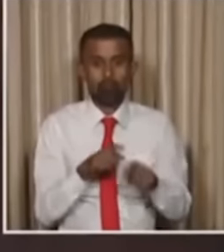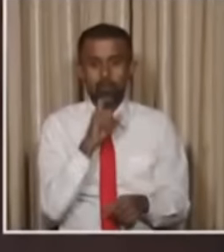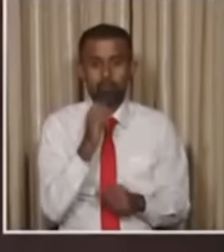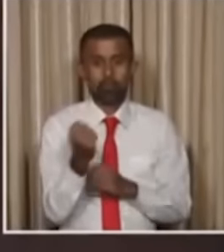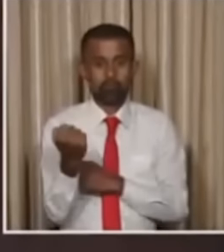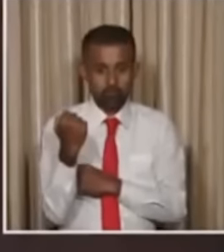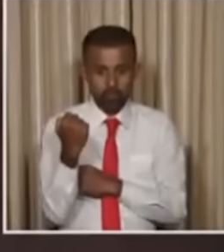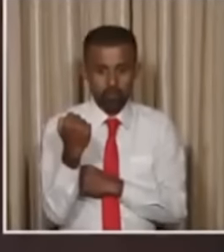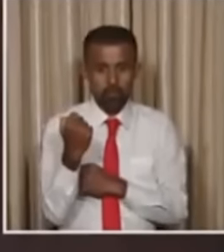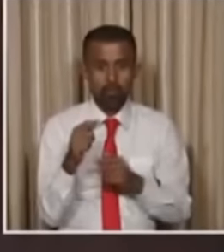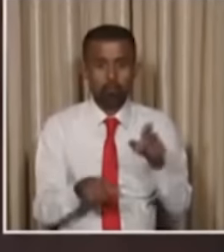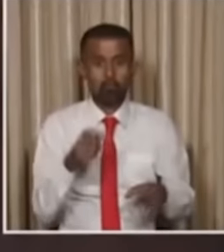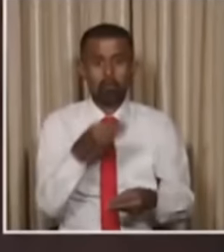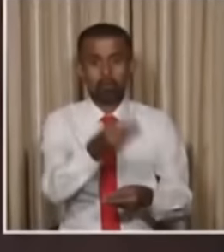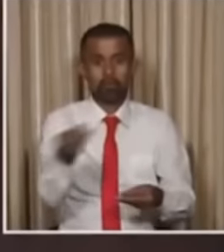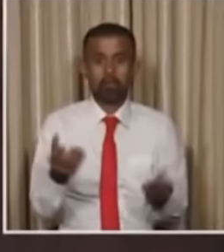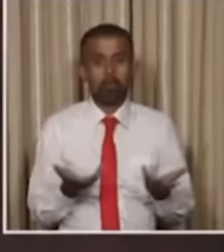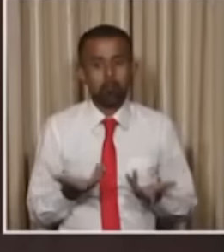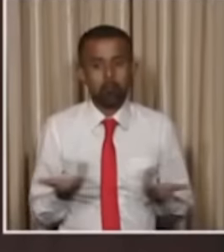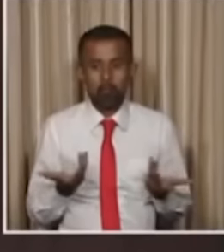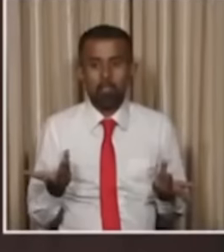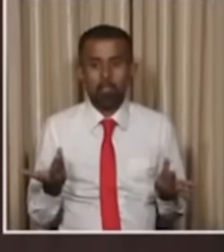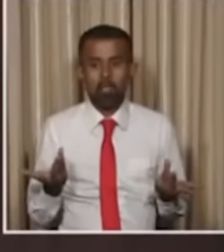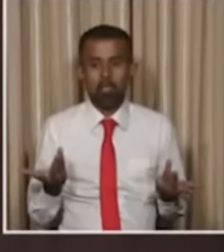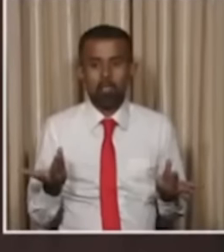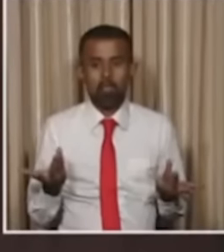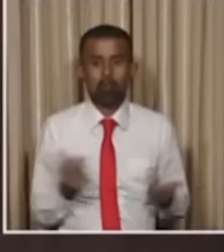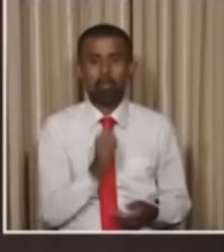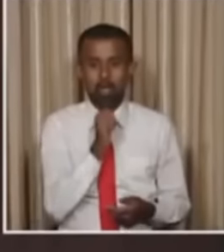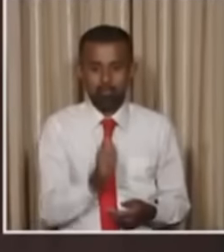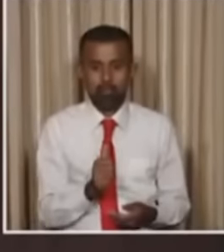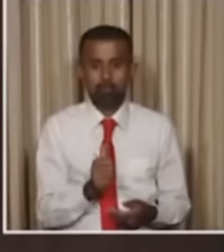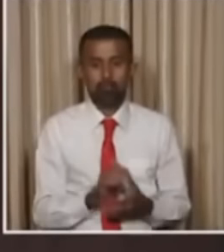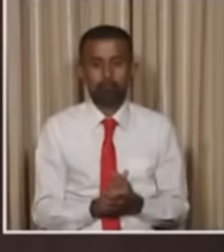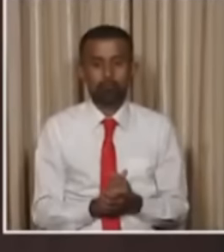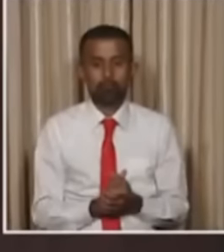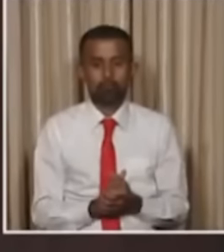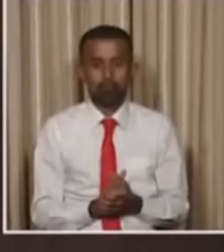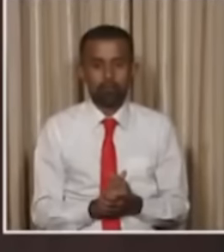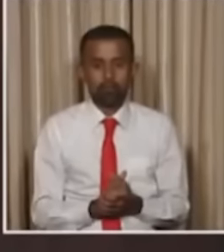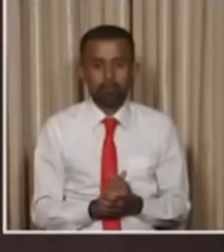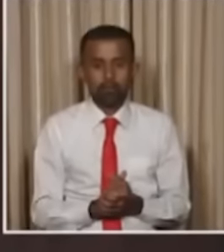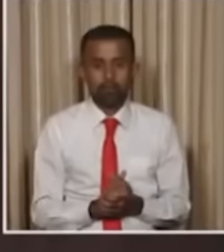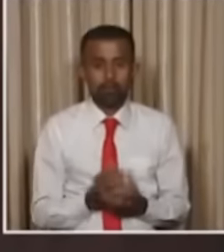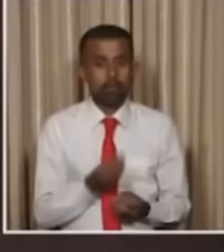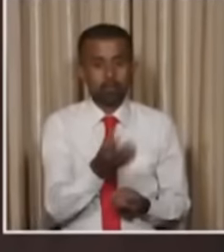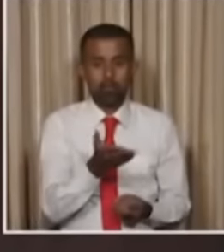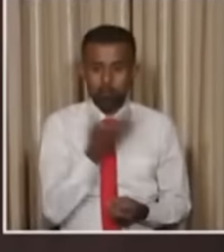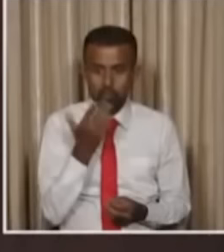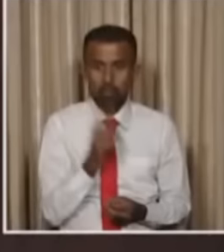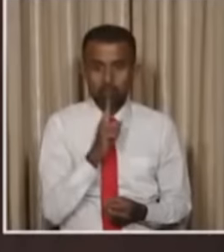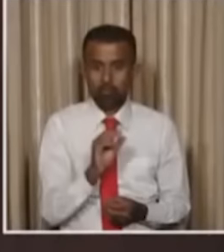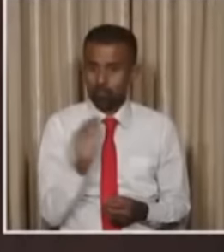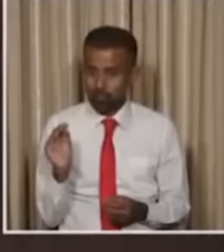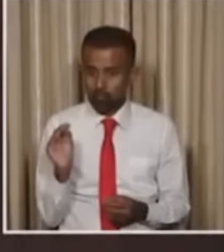බලය මිනිස්සුන්ට බෙදලා දෙන්න බෑ. හරිද? ඒක තමයි ඇත්ත කතාව. ඉතින් ඒක දෙන්න පුළුවන් කියලා කවුරු හරි කියනවා